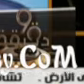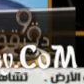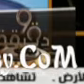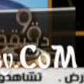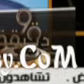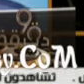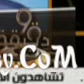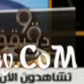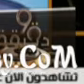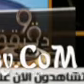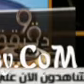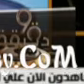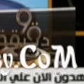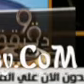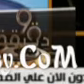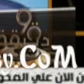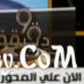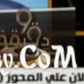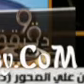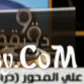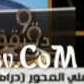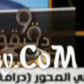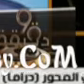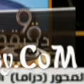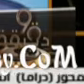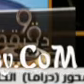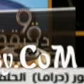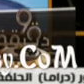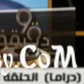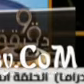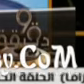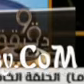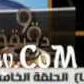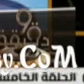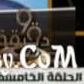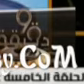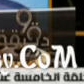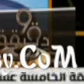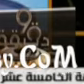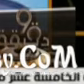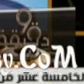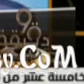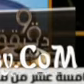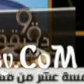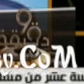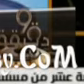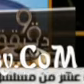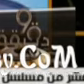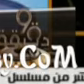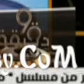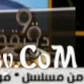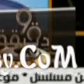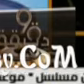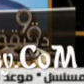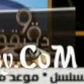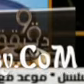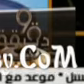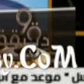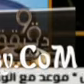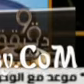للتواصل مع المعارضه ويمكن الاسراع بالانتخابات البرلمانيه لالتفاف الجميع حول طريق واضح